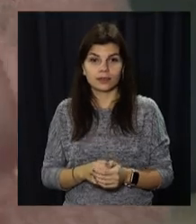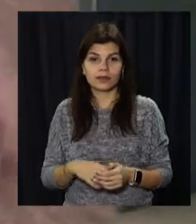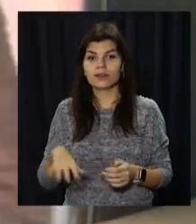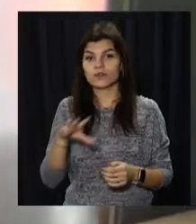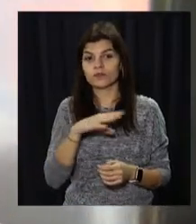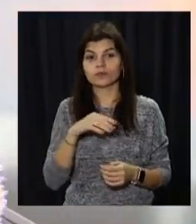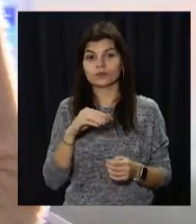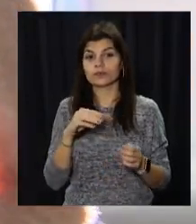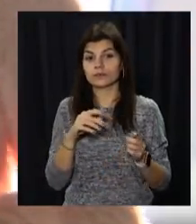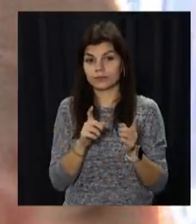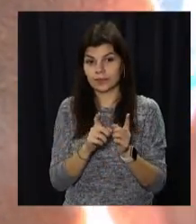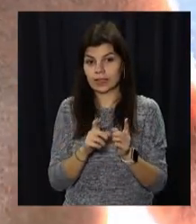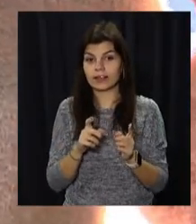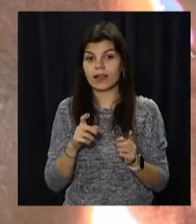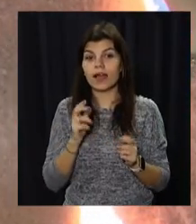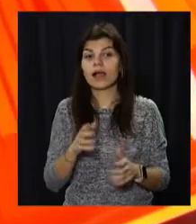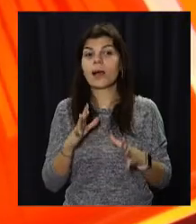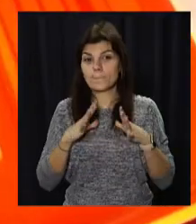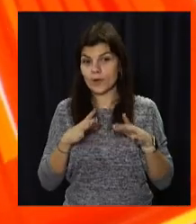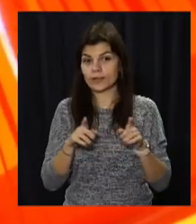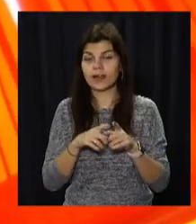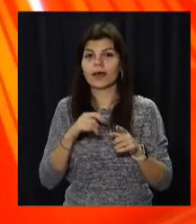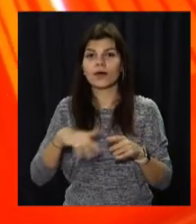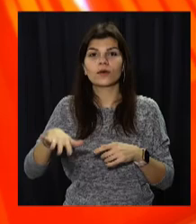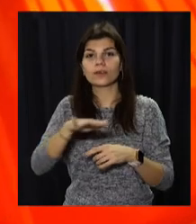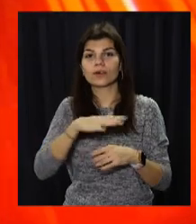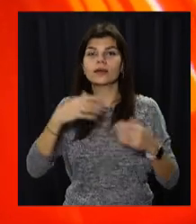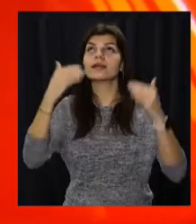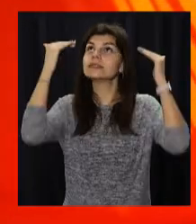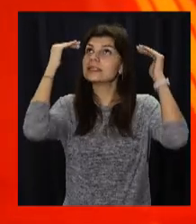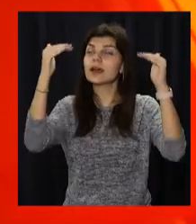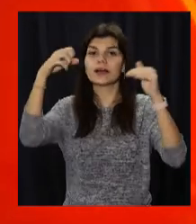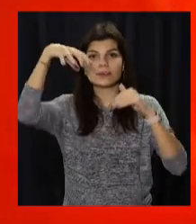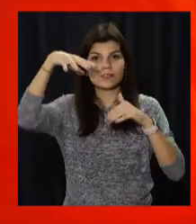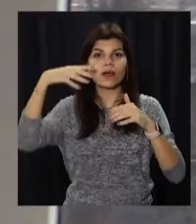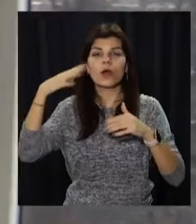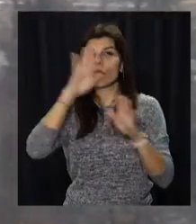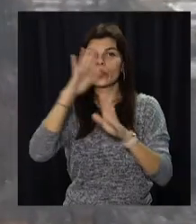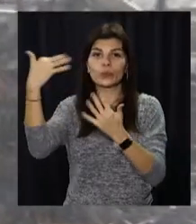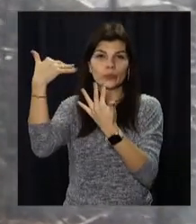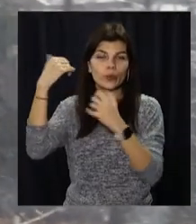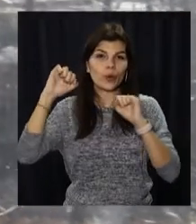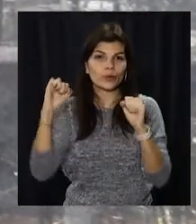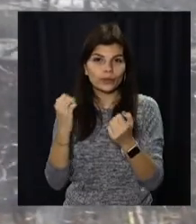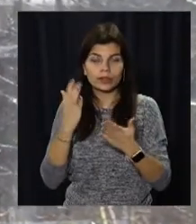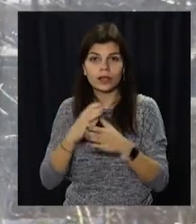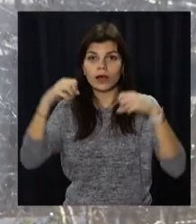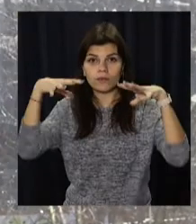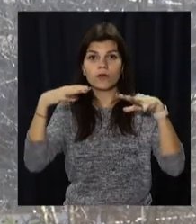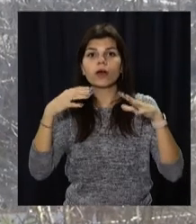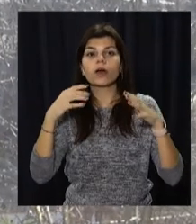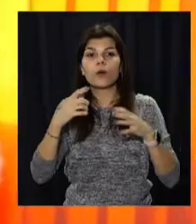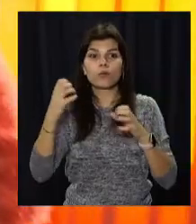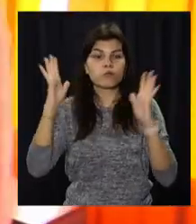Все-таки залишалось, як і було. У вітальні натяжна стеля, люстра, кондиціонер. Кімната освітлюється завдяки